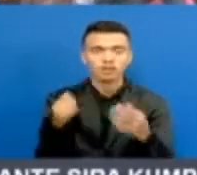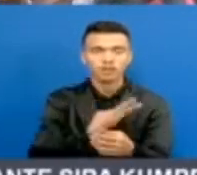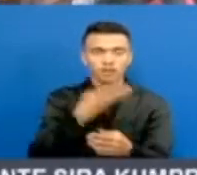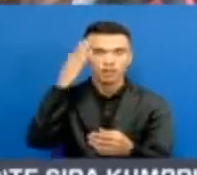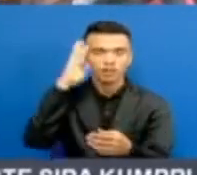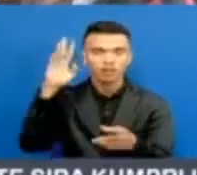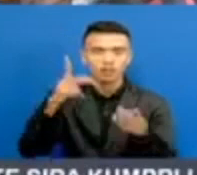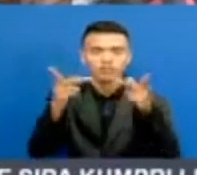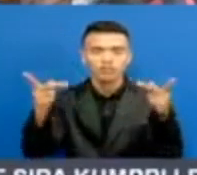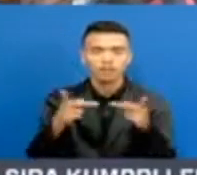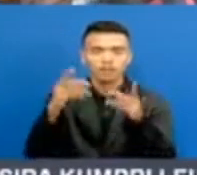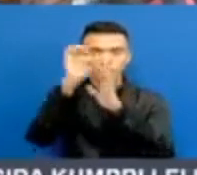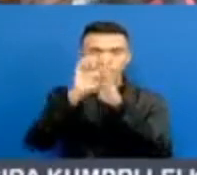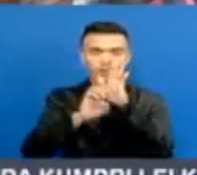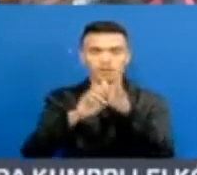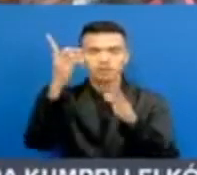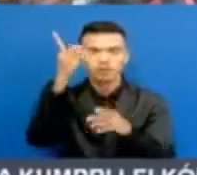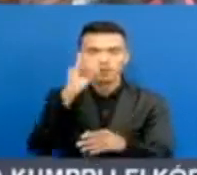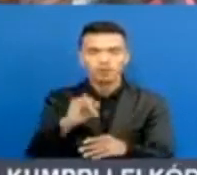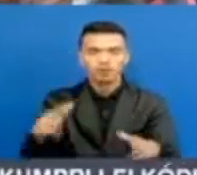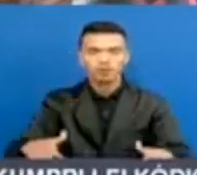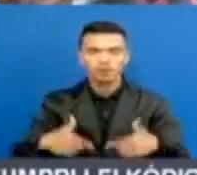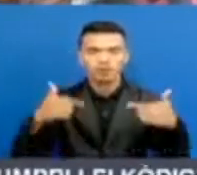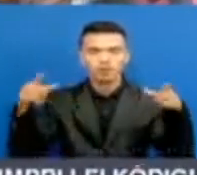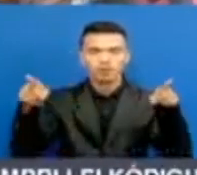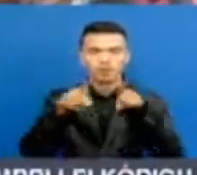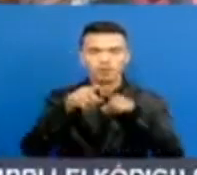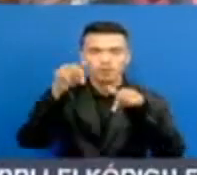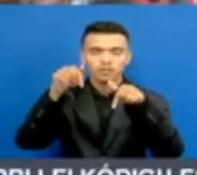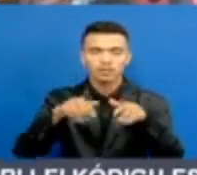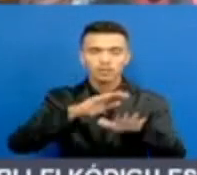tamba hototu ya kondisaun di limoris mangkansane antang hototu ba